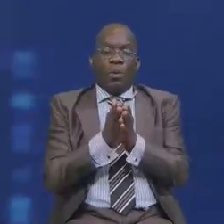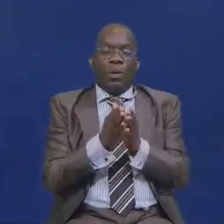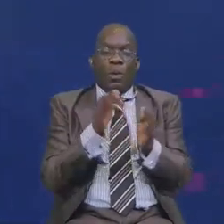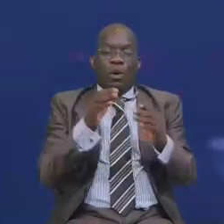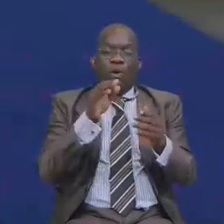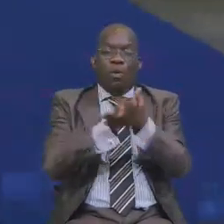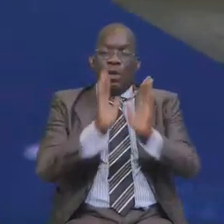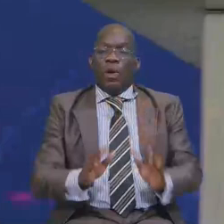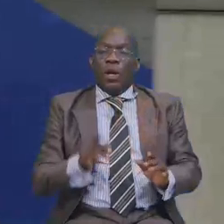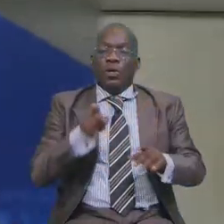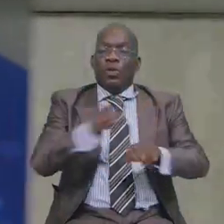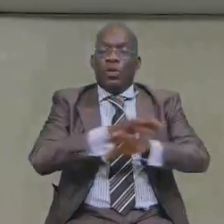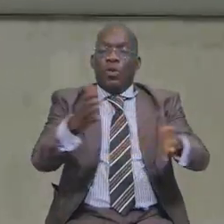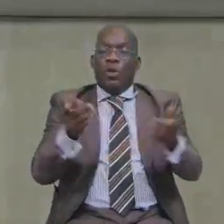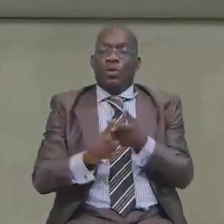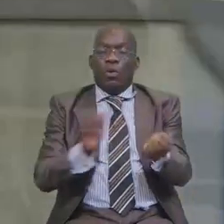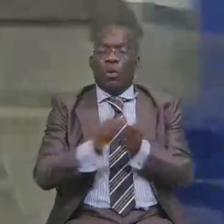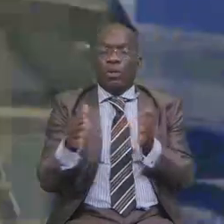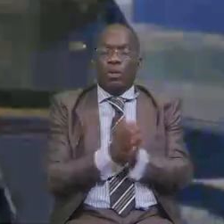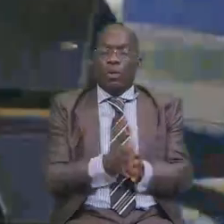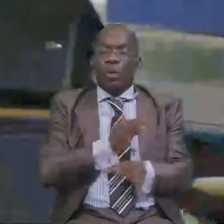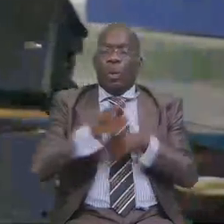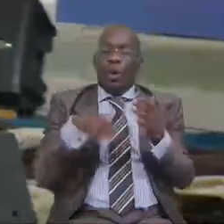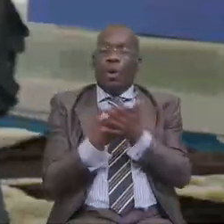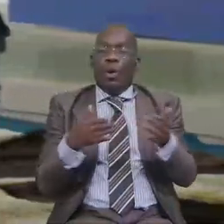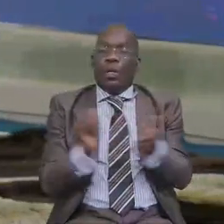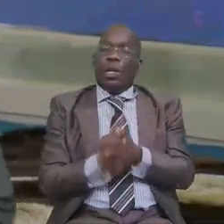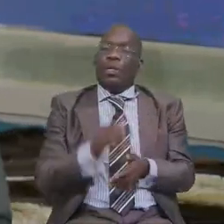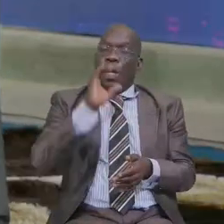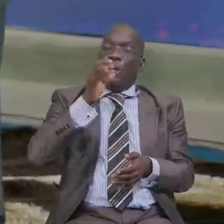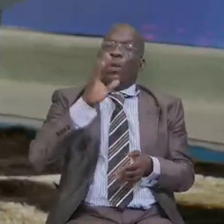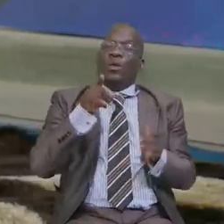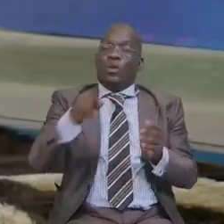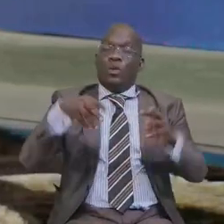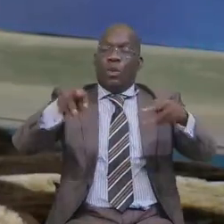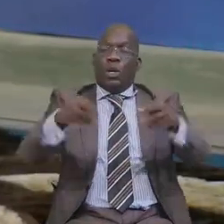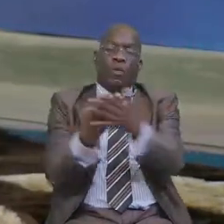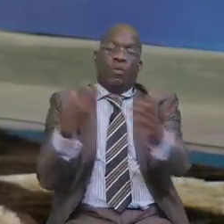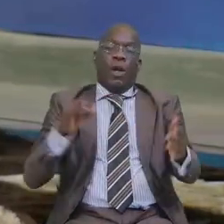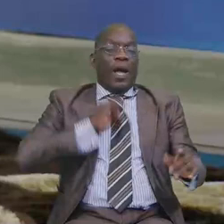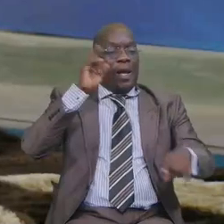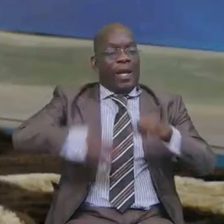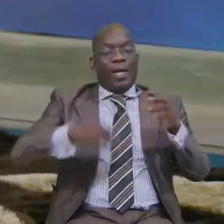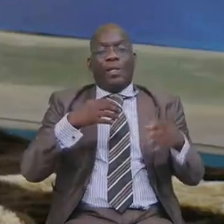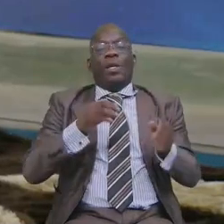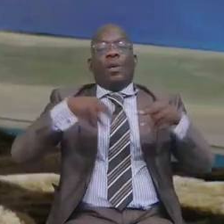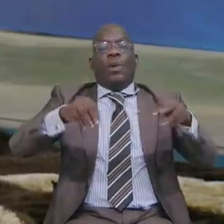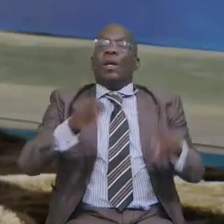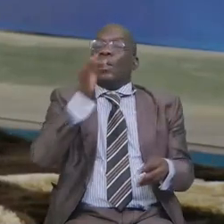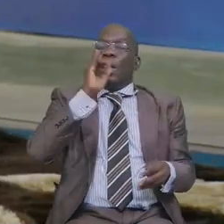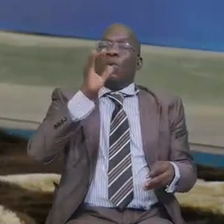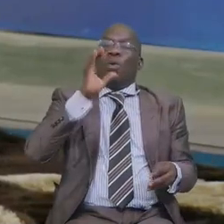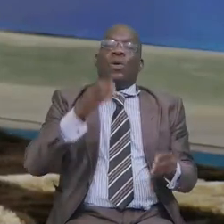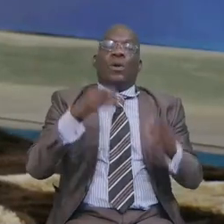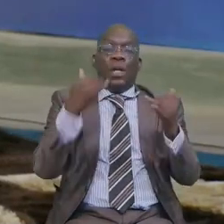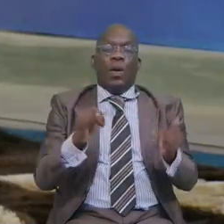périr. Oh, l'alcool que tu vendais avant. Je ne peux plus vendre l'alcool maintenant. Je suis né de nouveau.